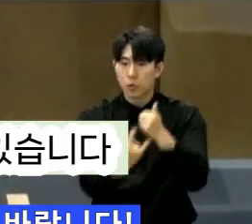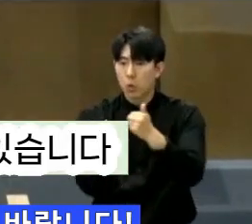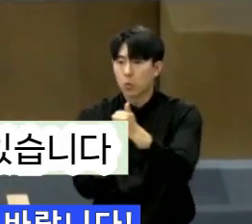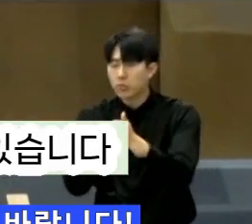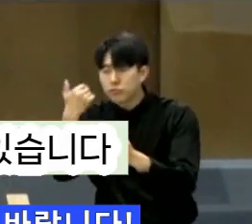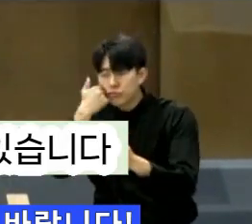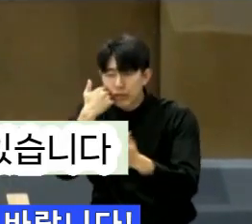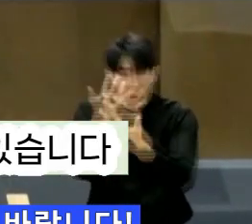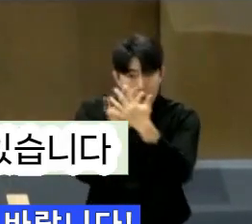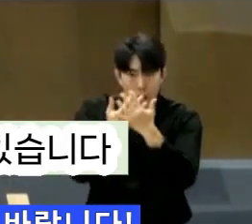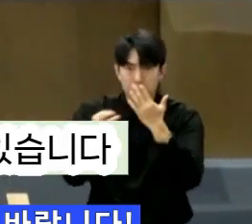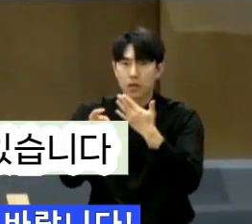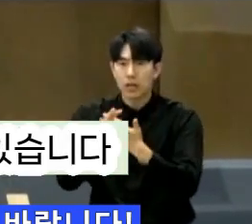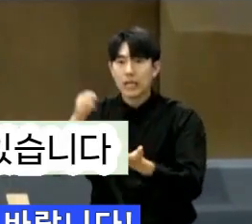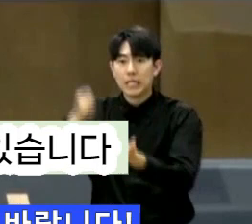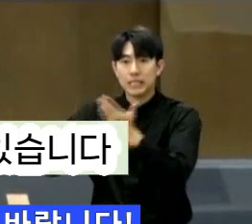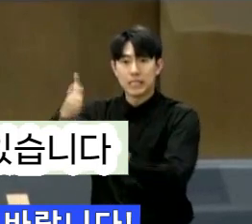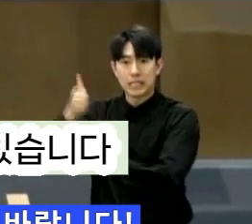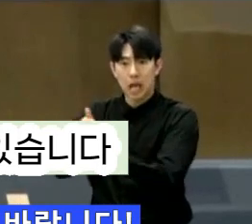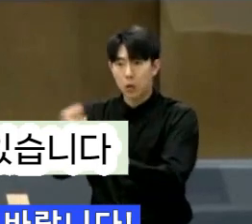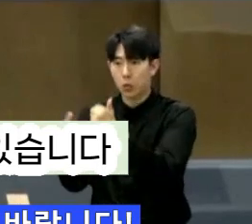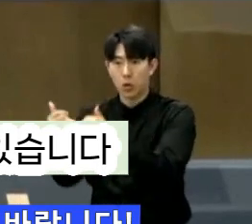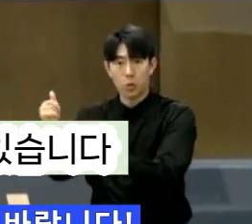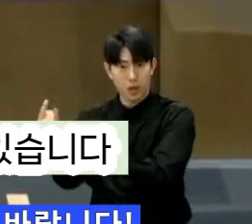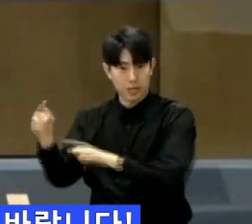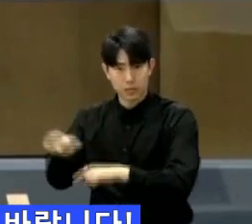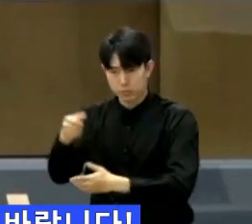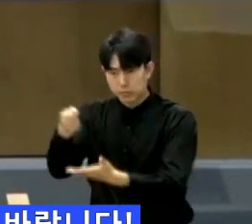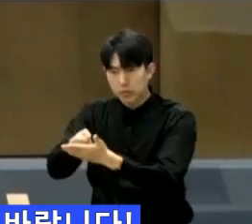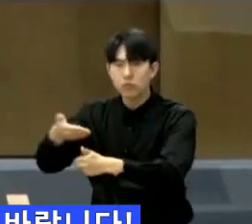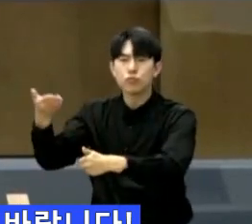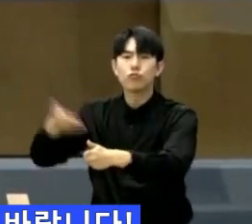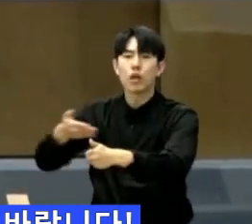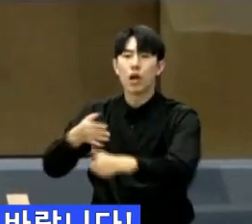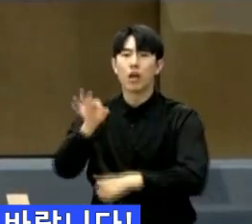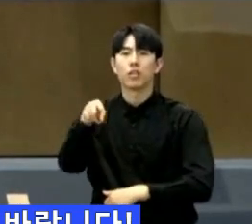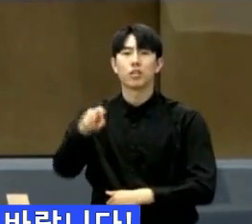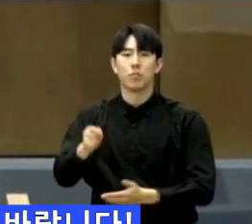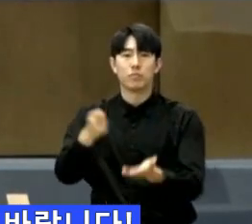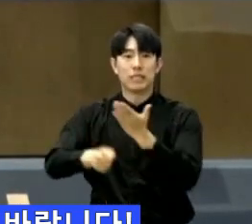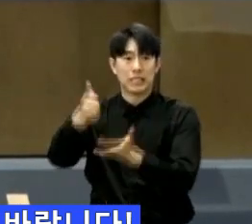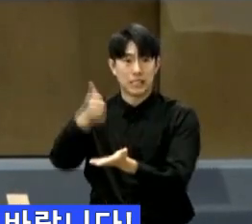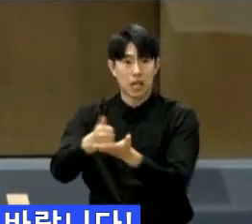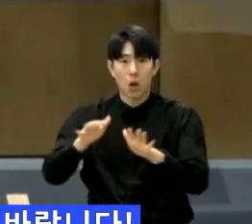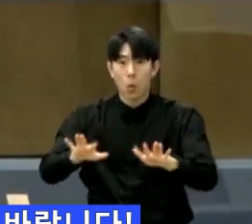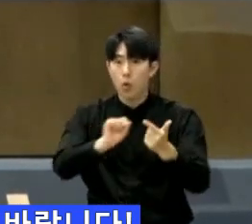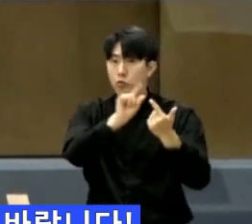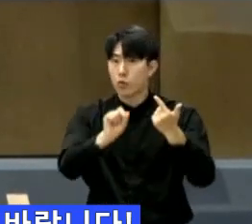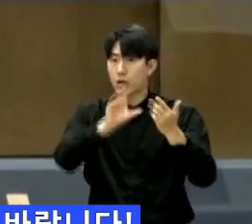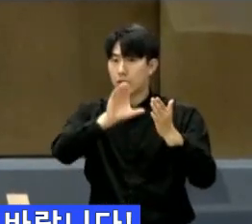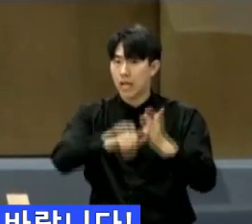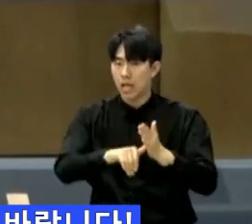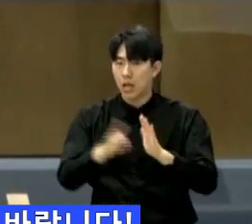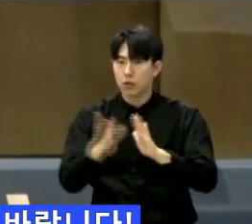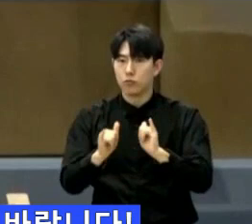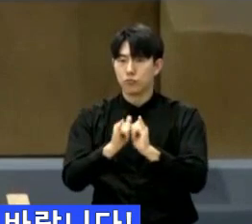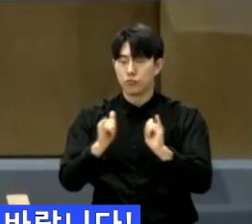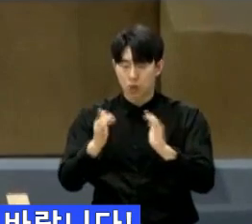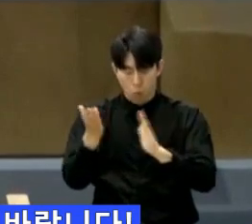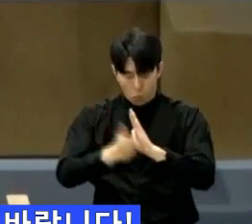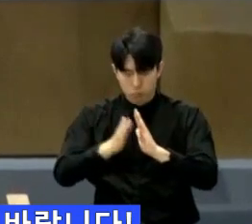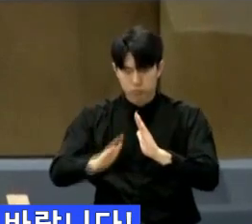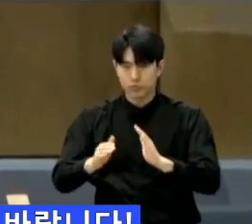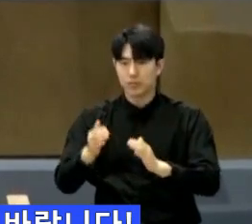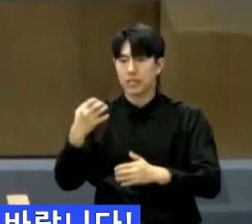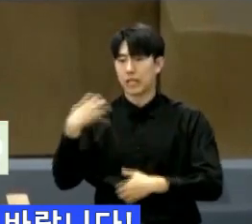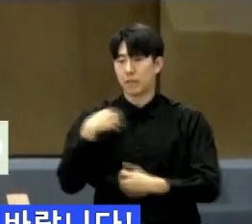의장이 소관 상임위원회를 결정한다라고 명시하고 있습니다. 염종현 의장님, 오는 6월에 공무담임권 차별 해소